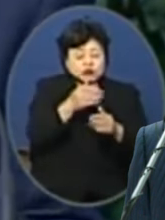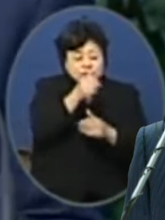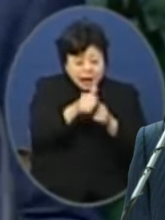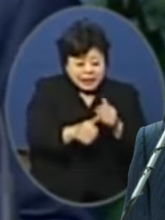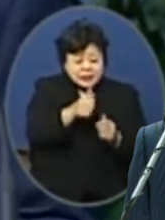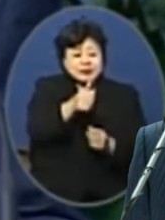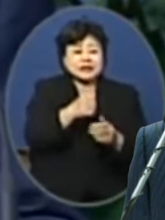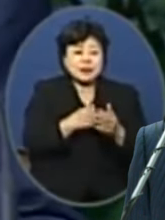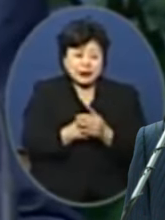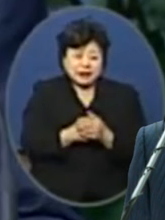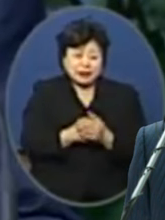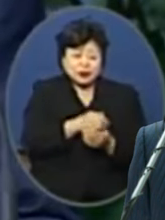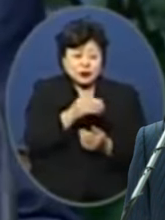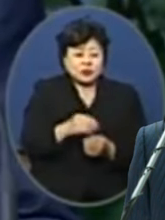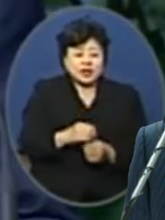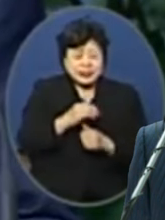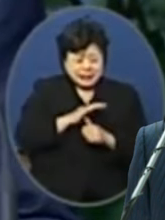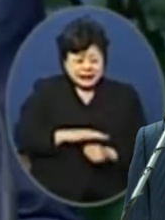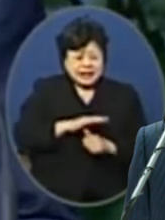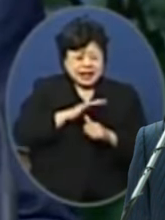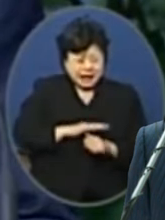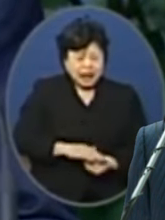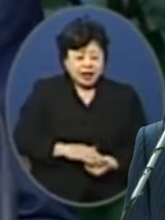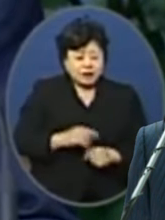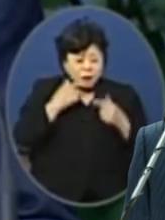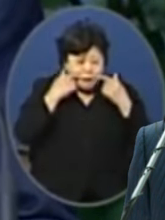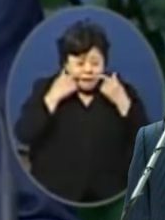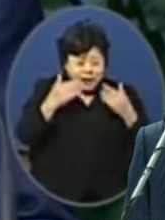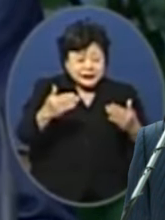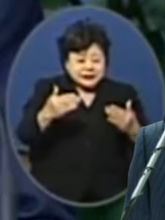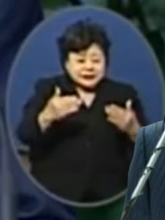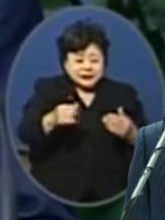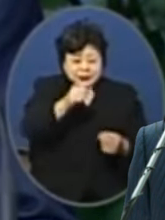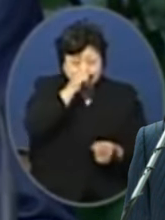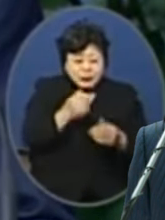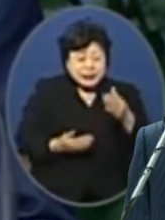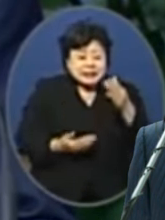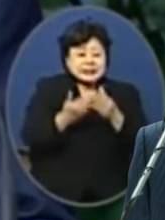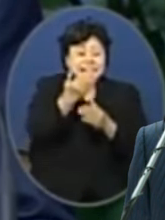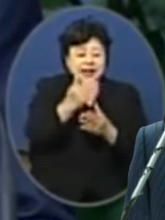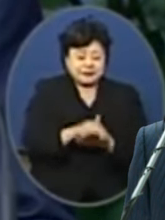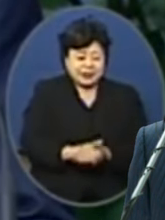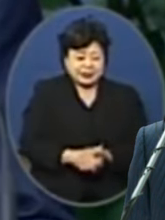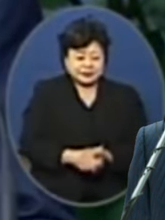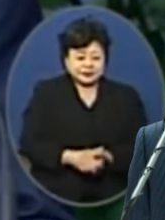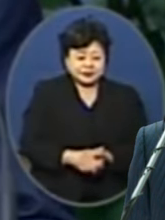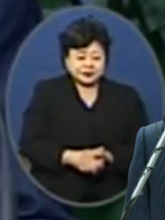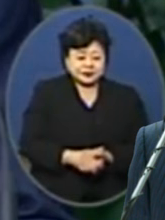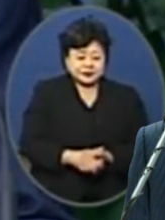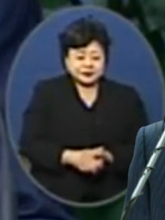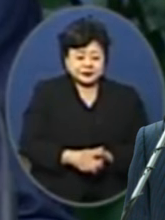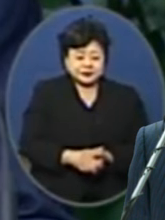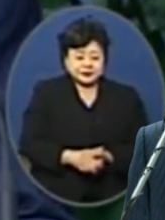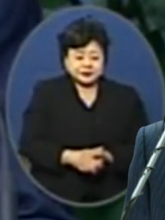하나님이기 때문에 우리가 인내하고 하면 반드시 우리에게 좋은 일이 다가오는 것입니다